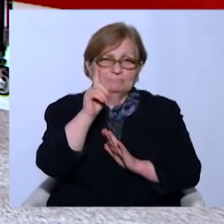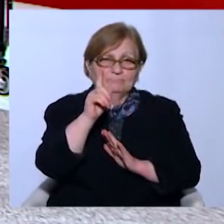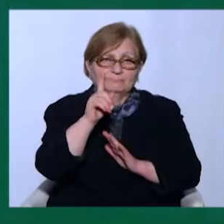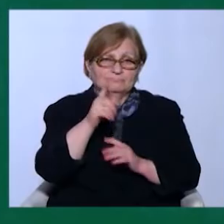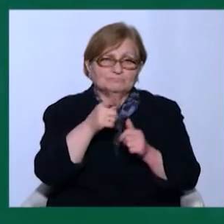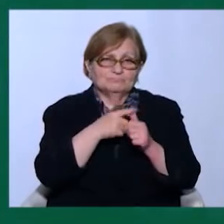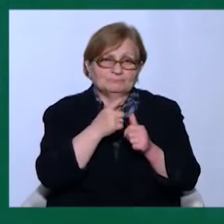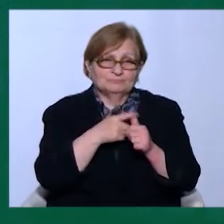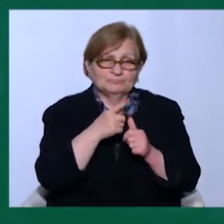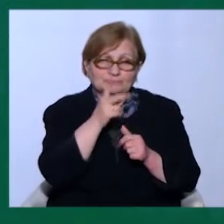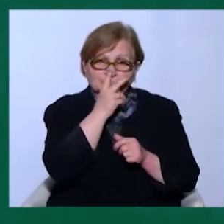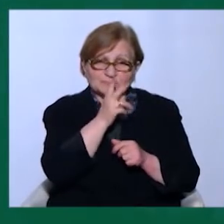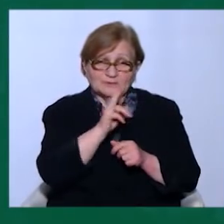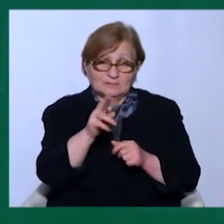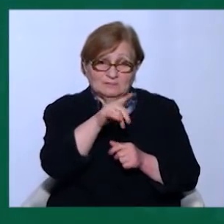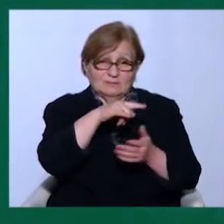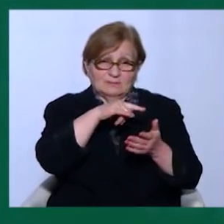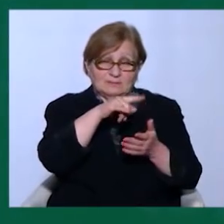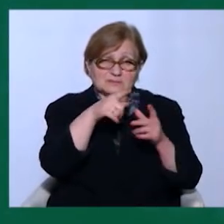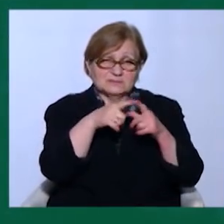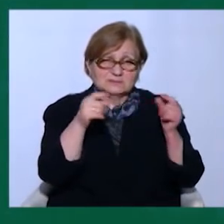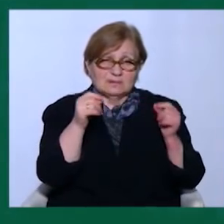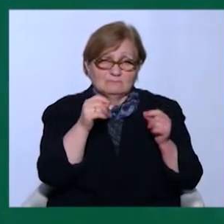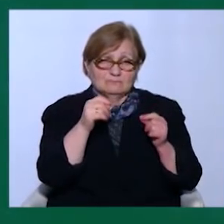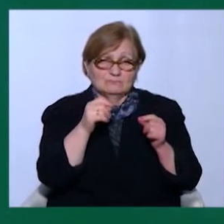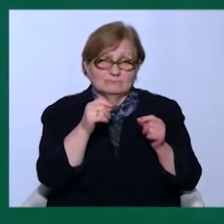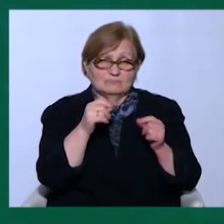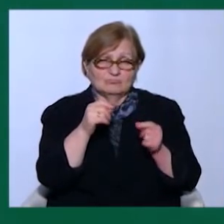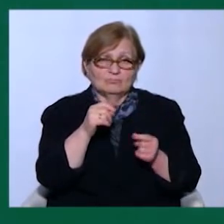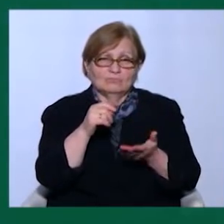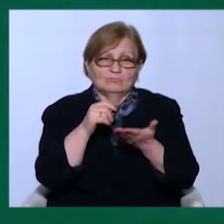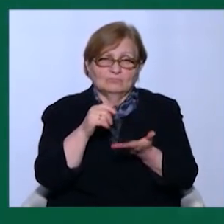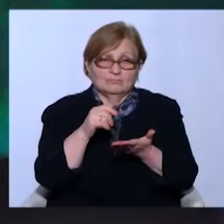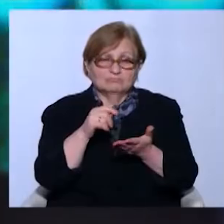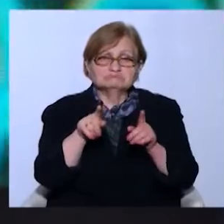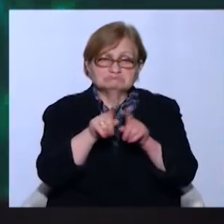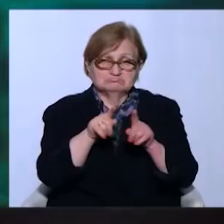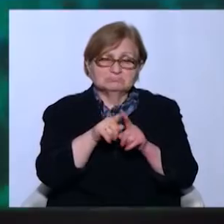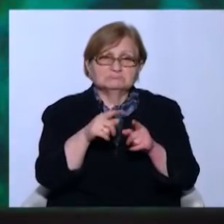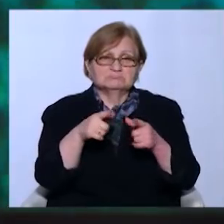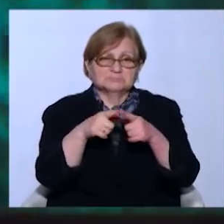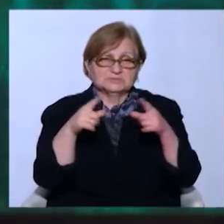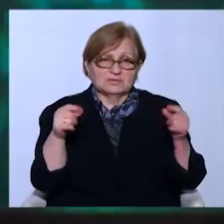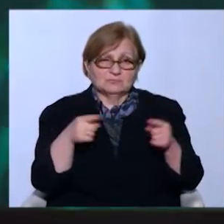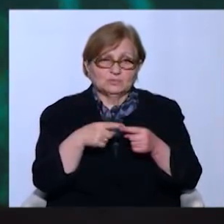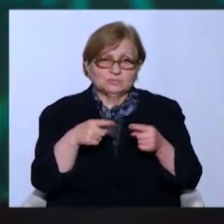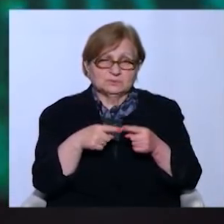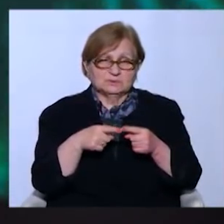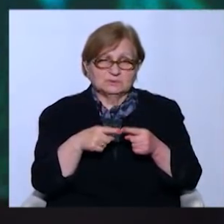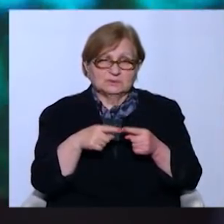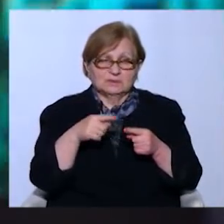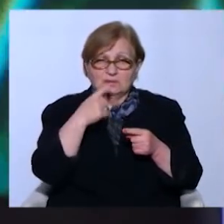რომელიც მსგავსად სამკუთხა პირამიდისა დგას სამკუთხედზე. განსხვავება ის არის, რომ